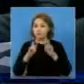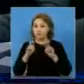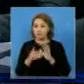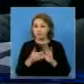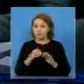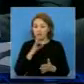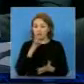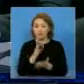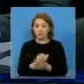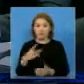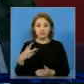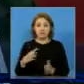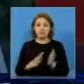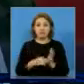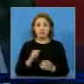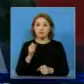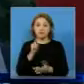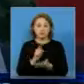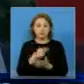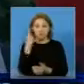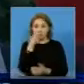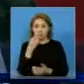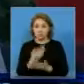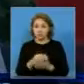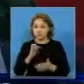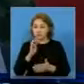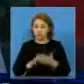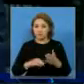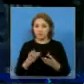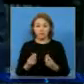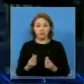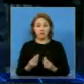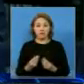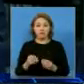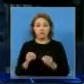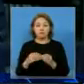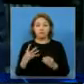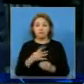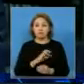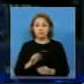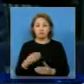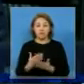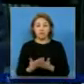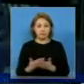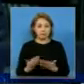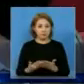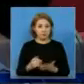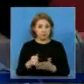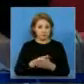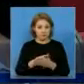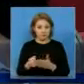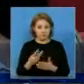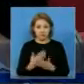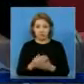привлечены к ответственности 39 должностных лиц. Взыскано штрафов на сумму порядка 15 миллионов тенге. При этом устранены